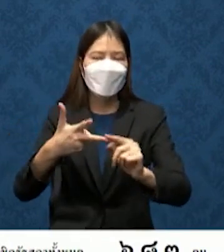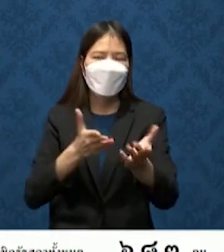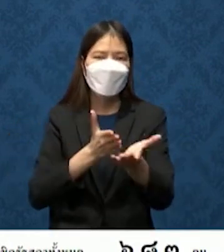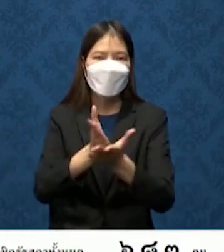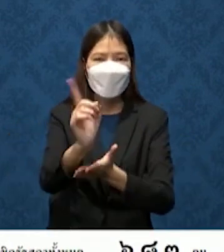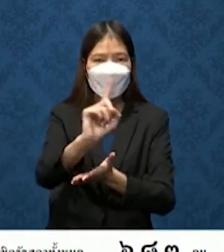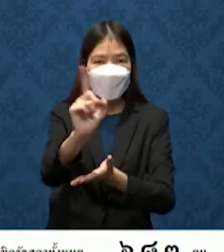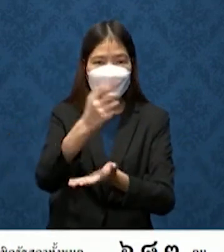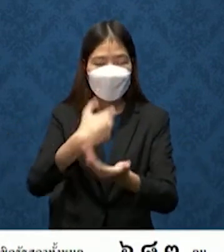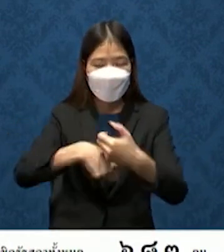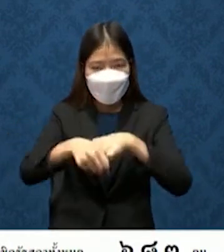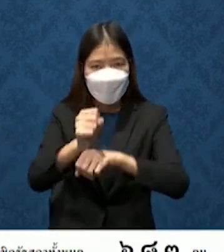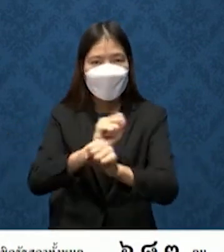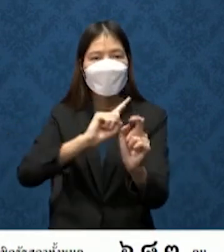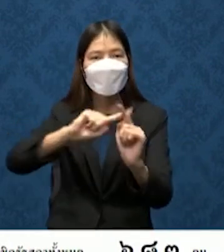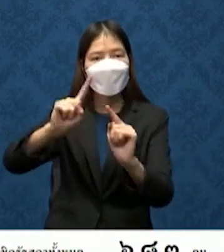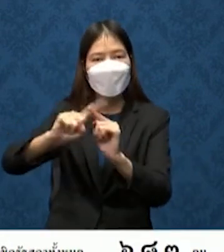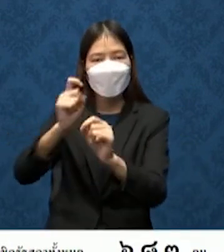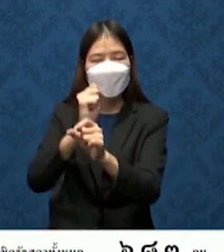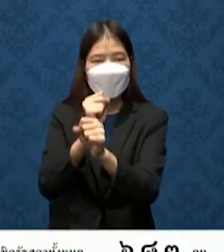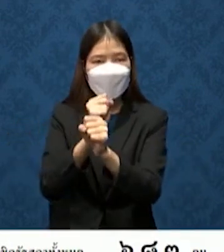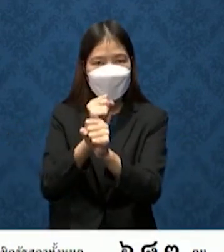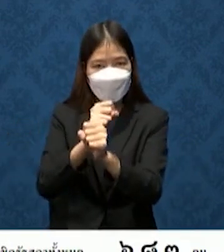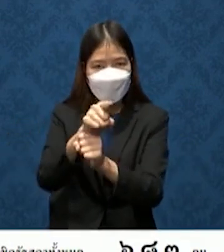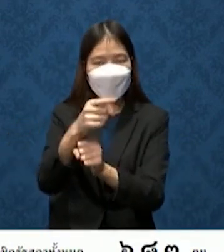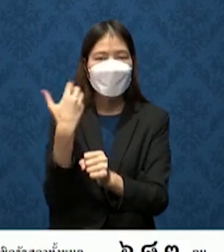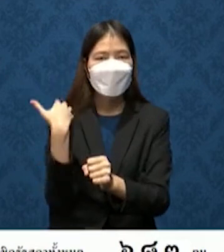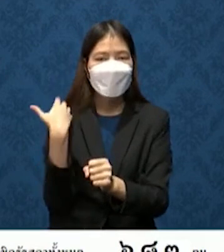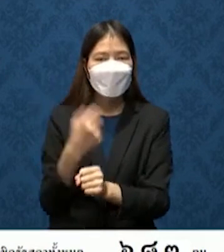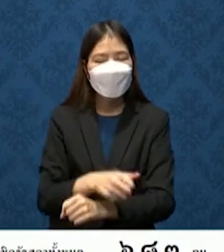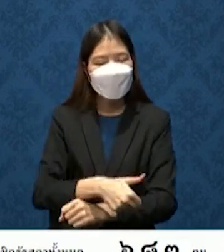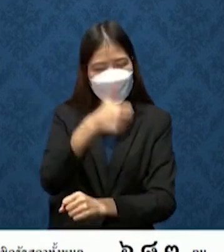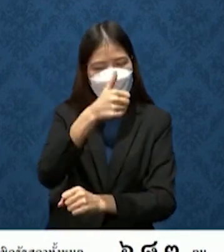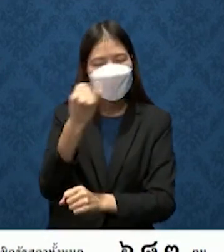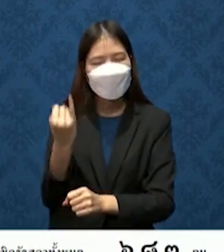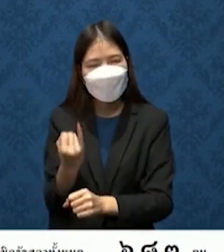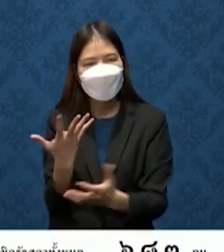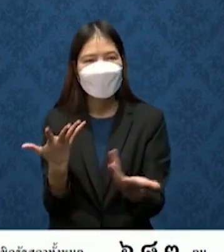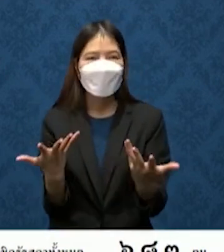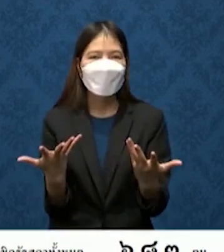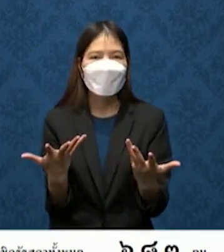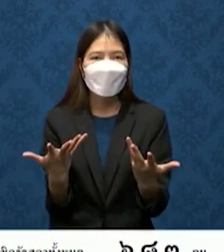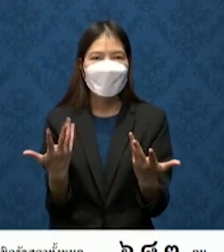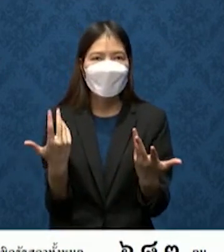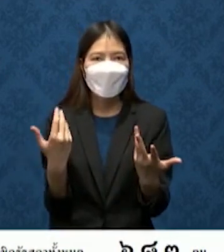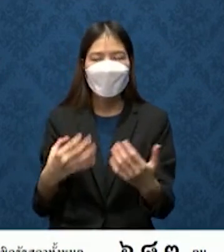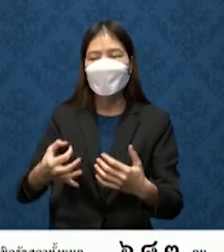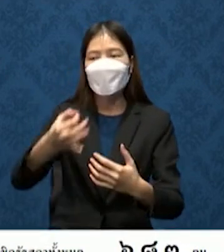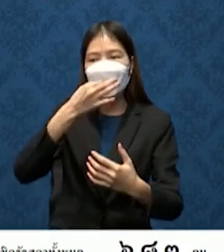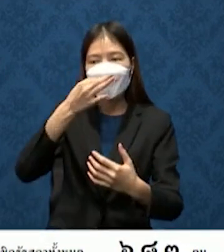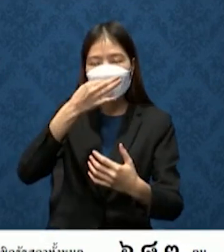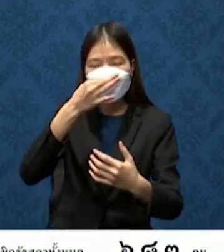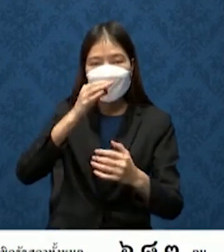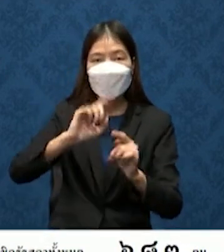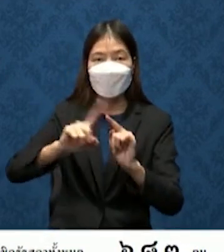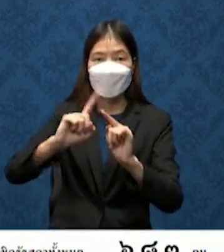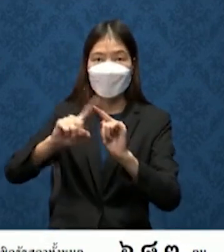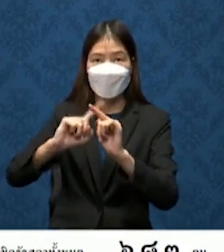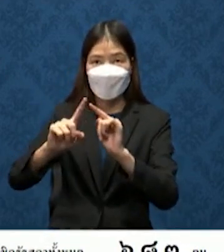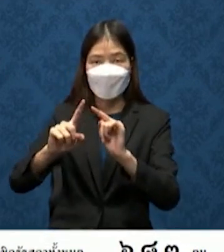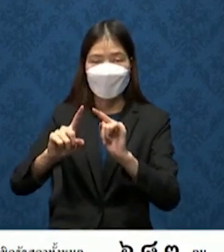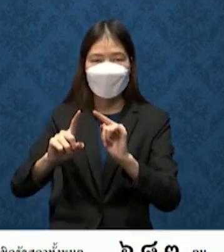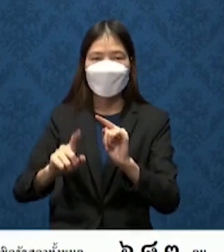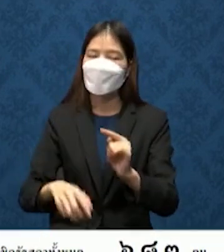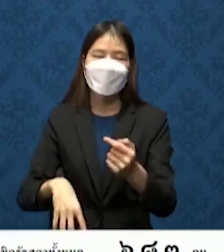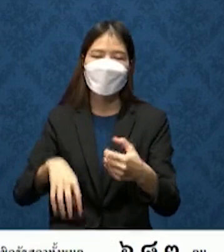ผู้ปฏิบัิ cuffắcเป็นไมอยู่